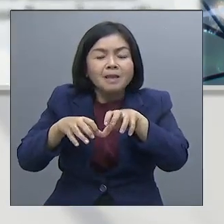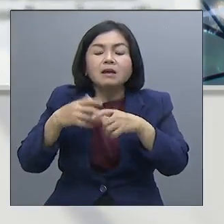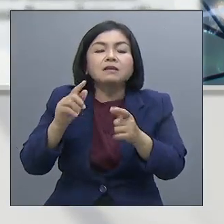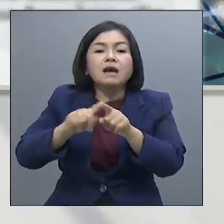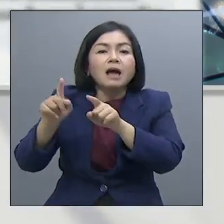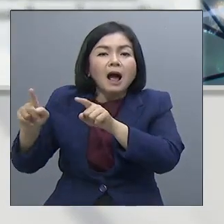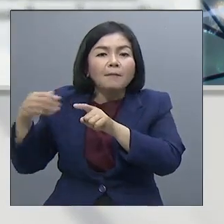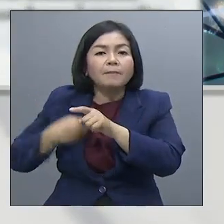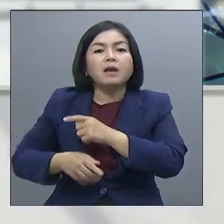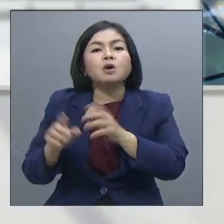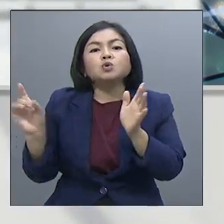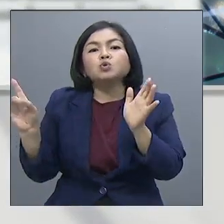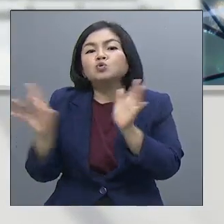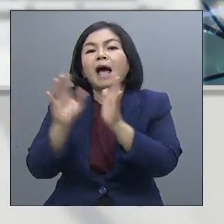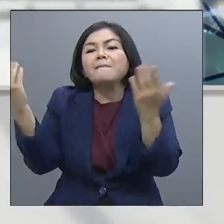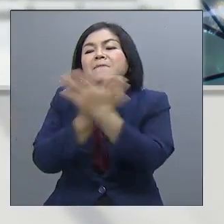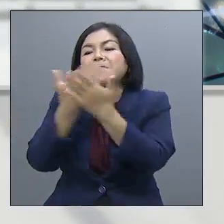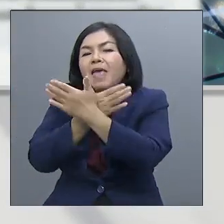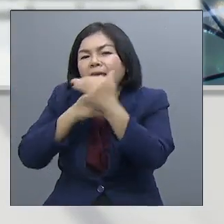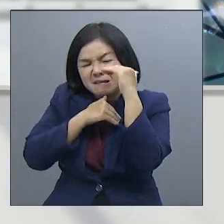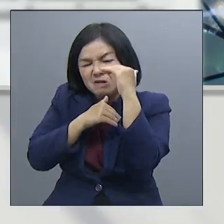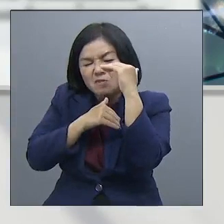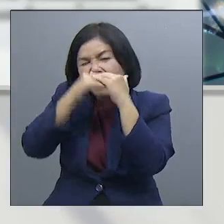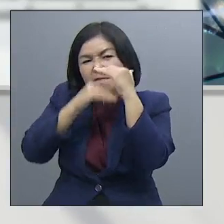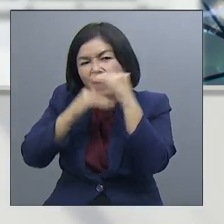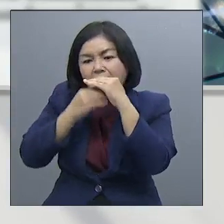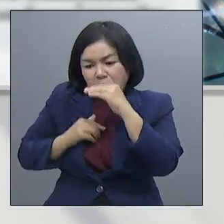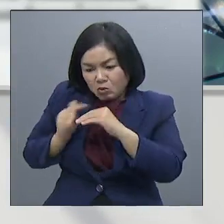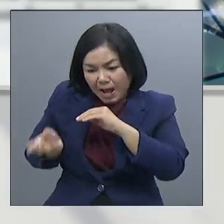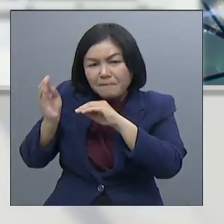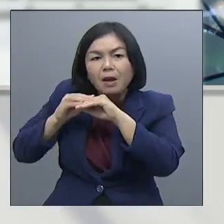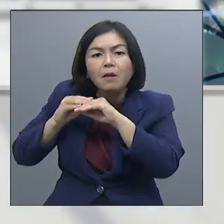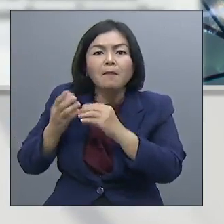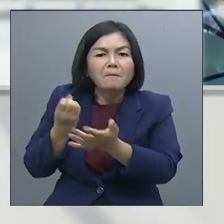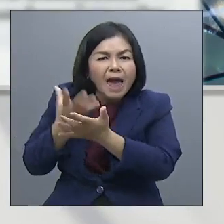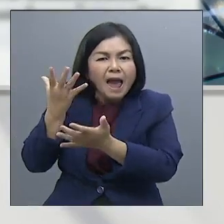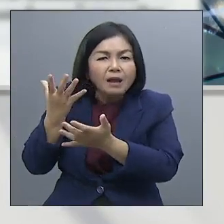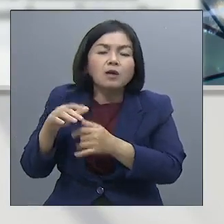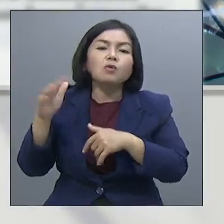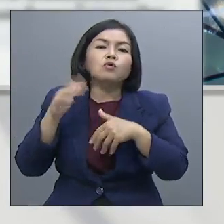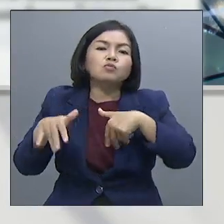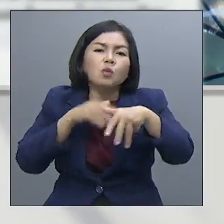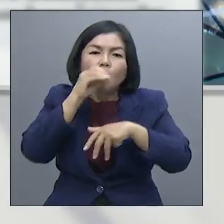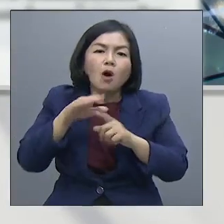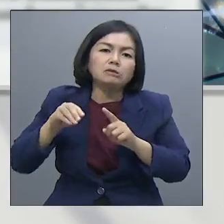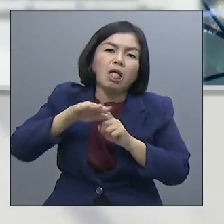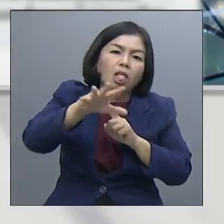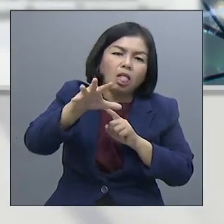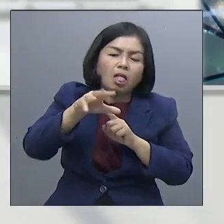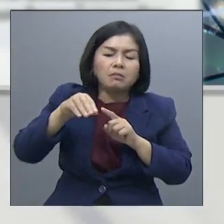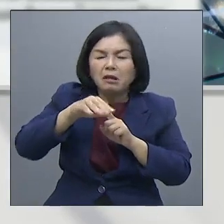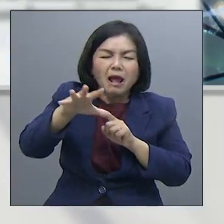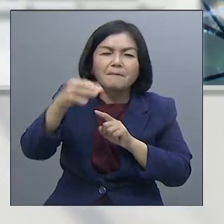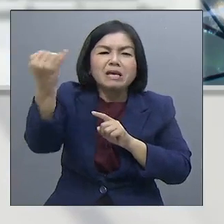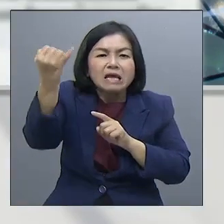ากจะโดนลดเปลี่ยนเป็นจำกัดปริมาณและราคาก็แพงกว่าเดิมด้วยบาง คนบอกว่าสัญญาณไม่ดีถี่มากขึ้นก